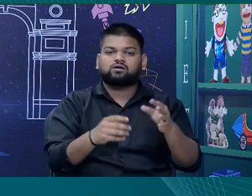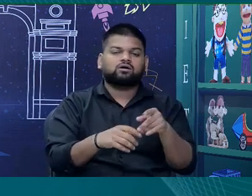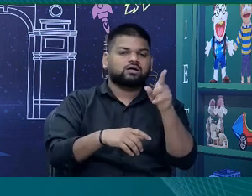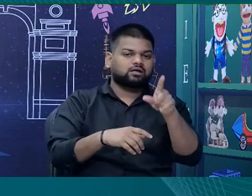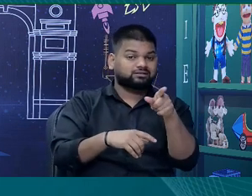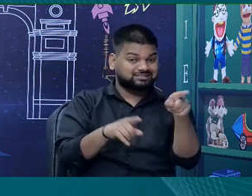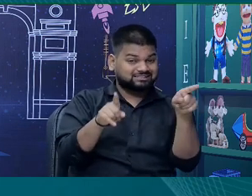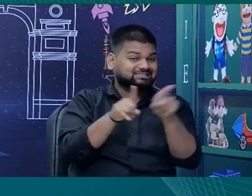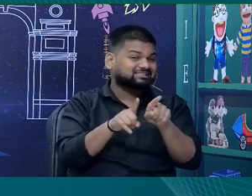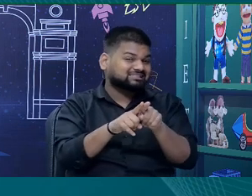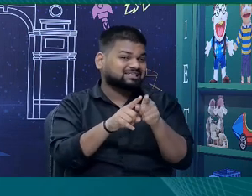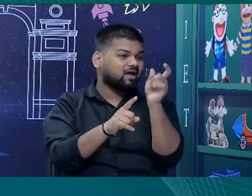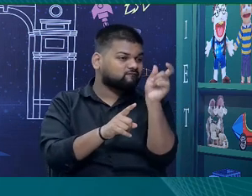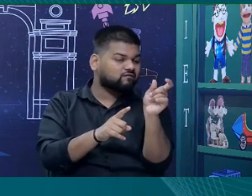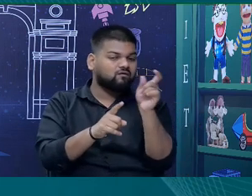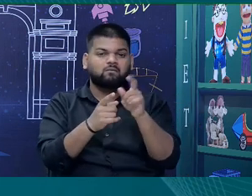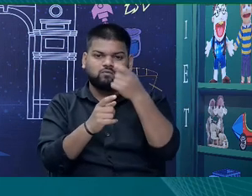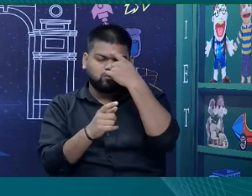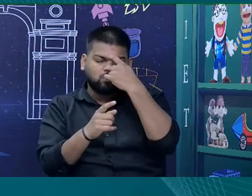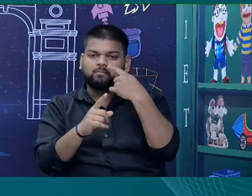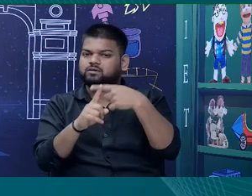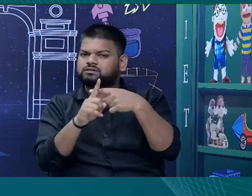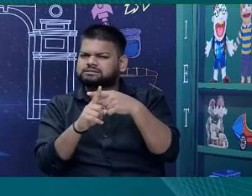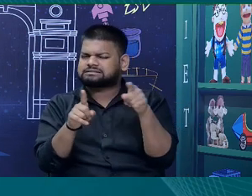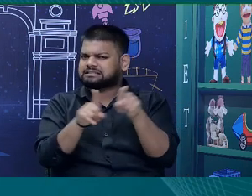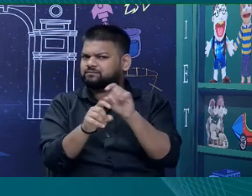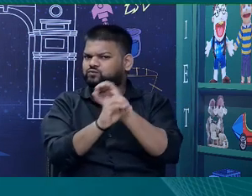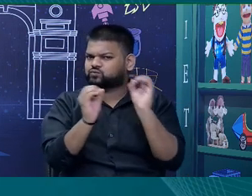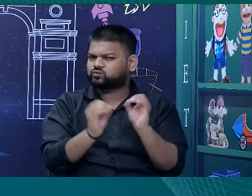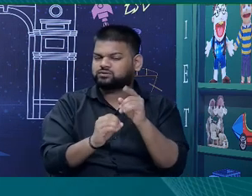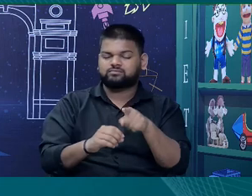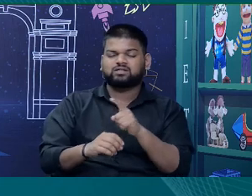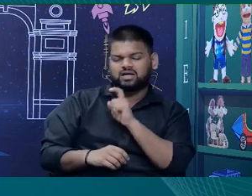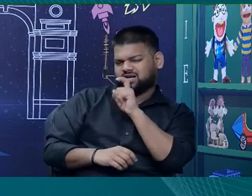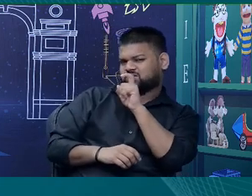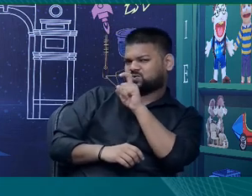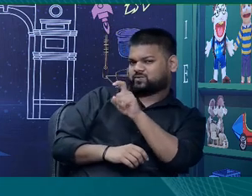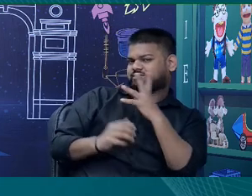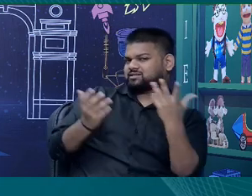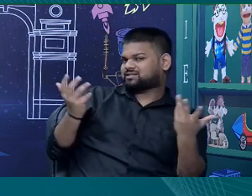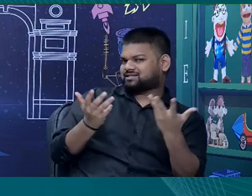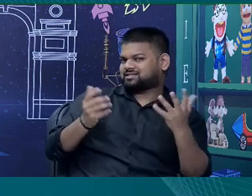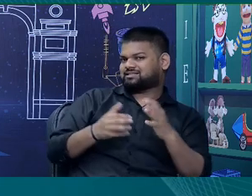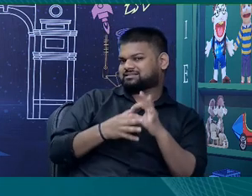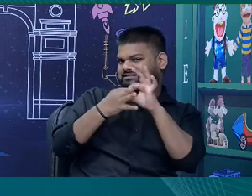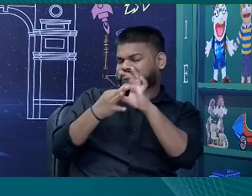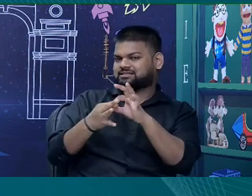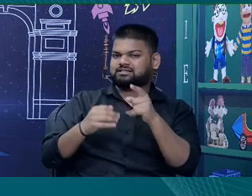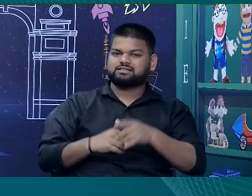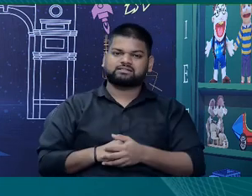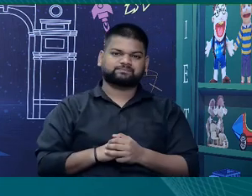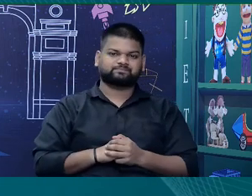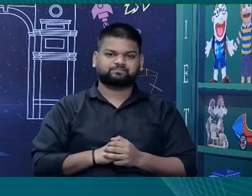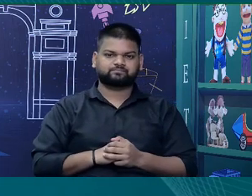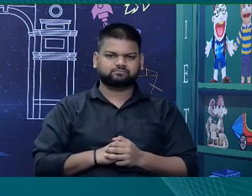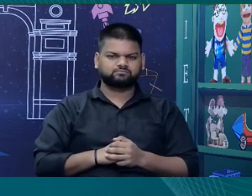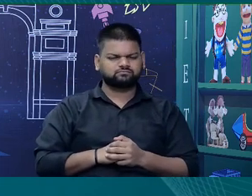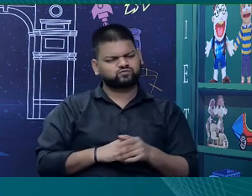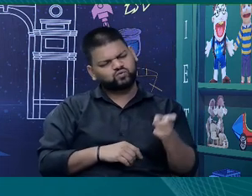लाइक एक्सप्रेशंस क्या होते हैं सर एक प्रश्न मठ से जुड़ा मैं आपसे पूछना चाहूंगा जो एक बहुत ही आम है और मुझे लगता है की